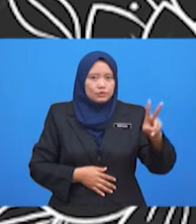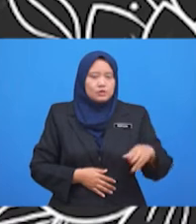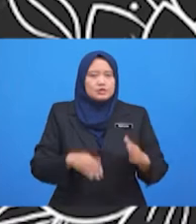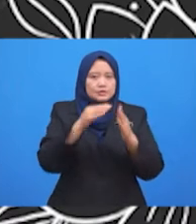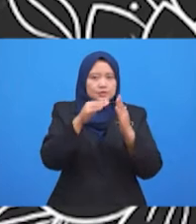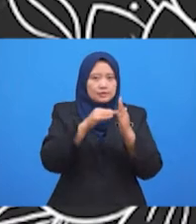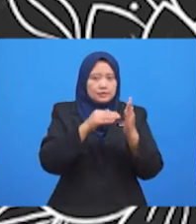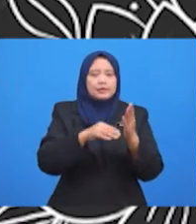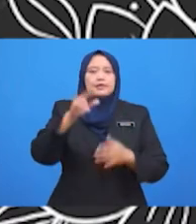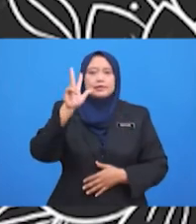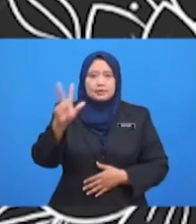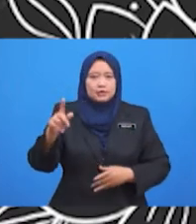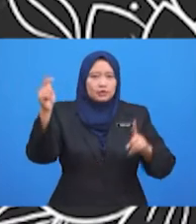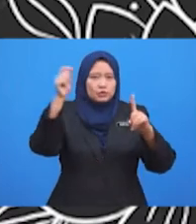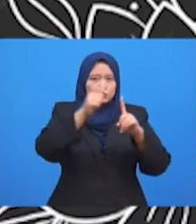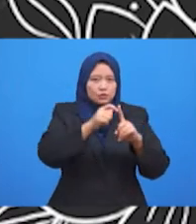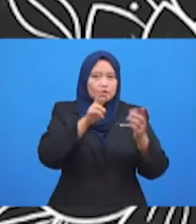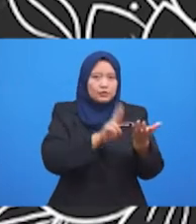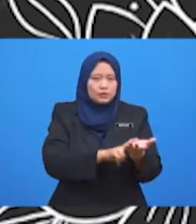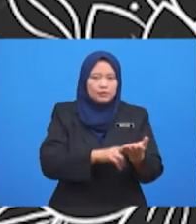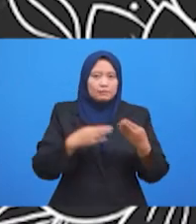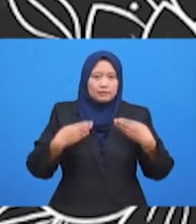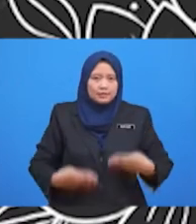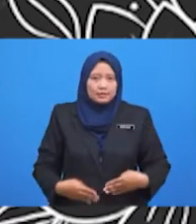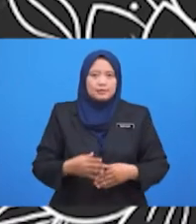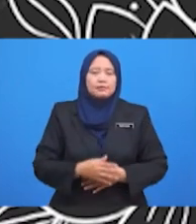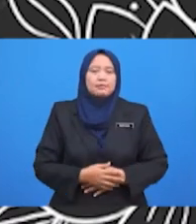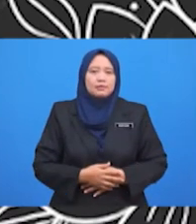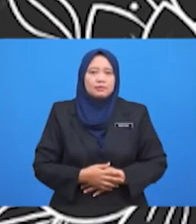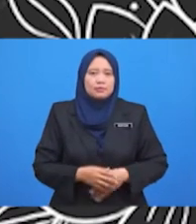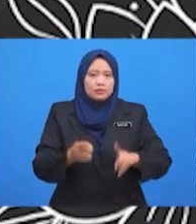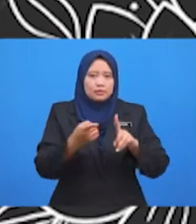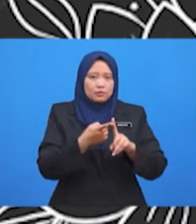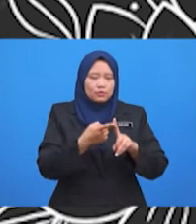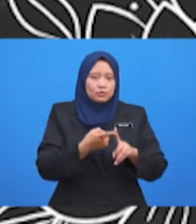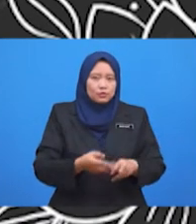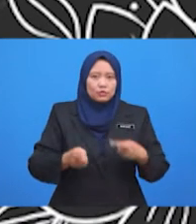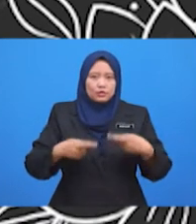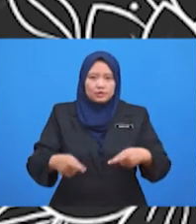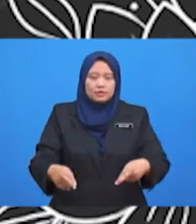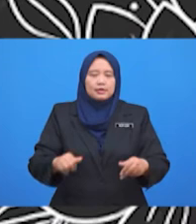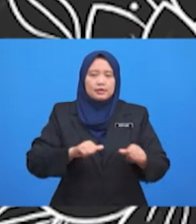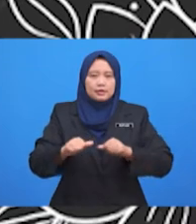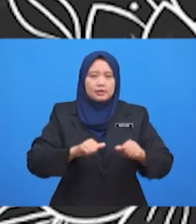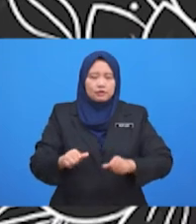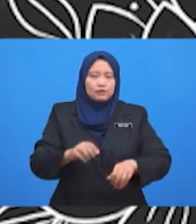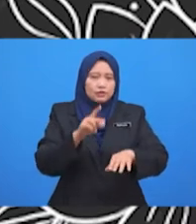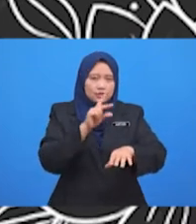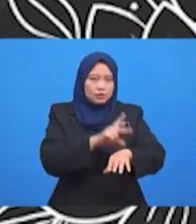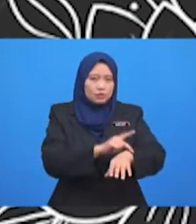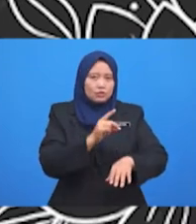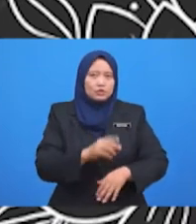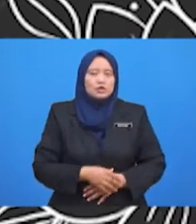tiga tujuan rawatan badan ultrasound dilakukan. Yang pertama, dapat merangsang aktiviti kulit